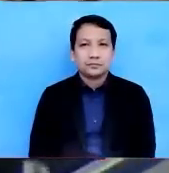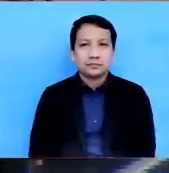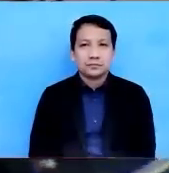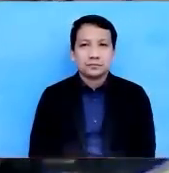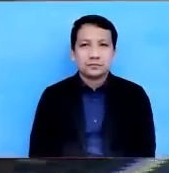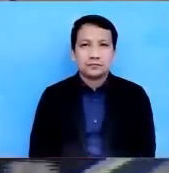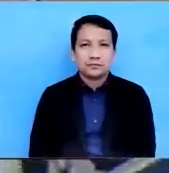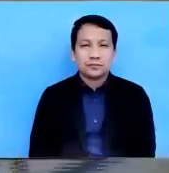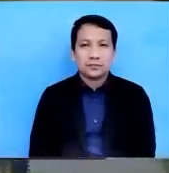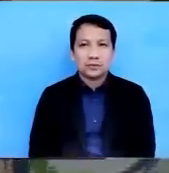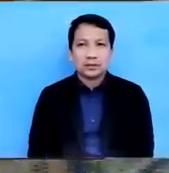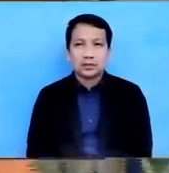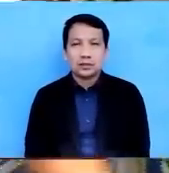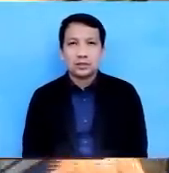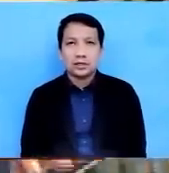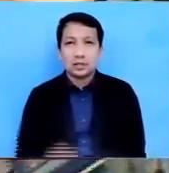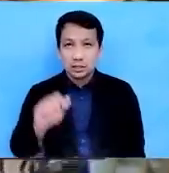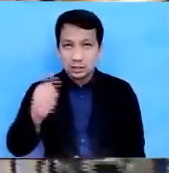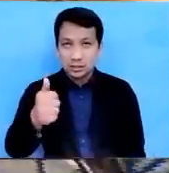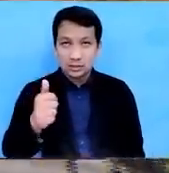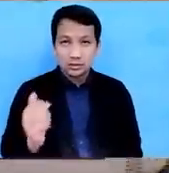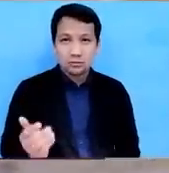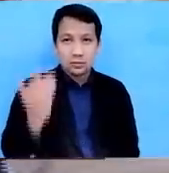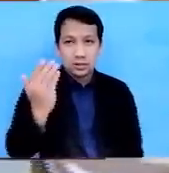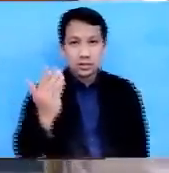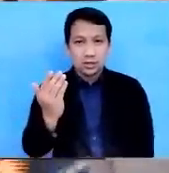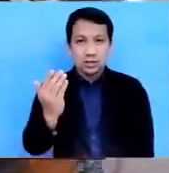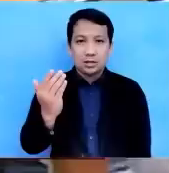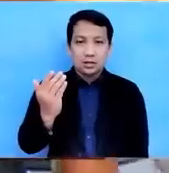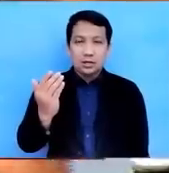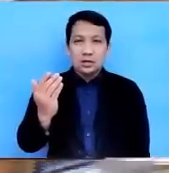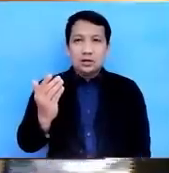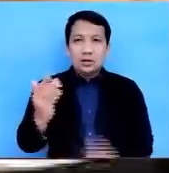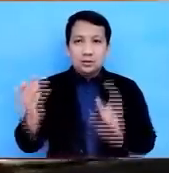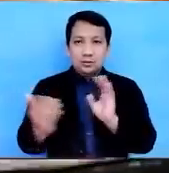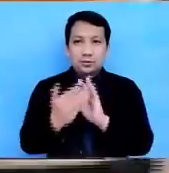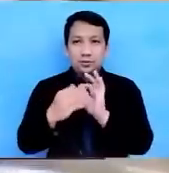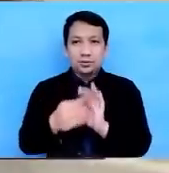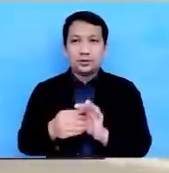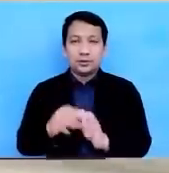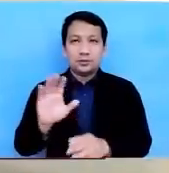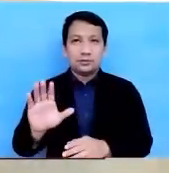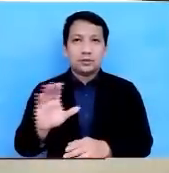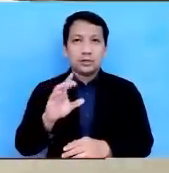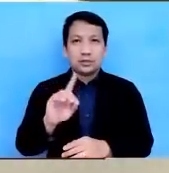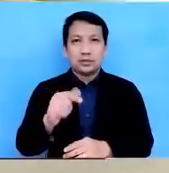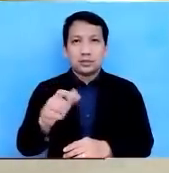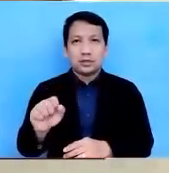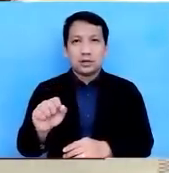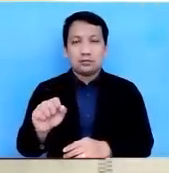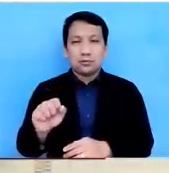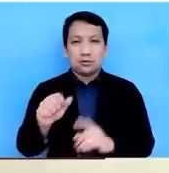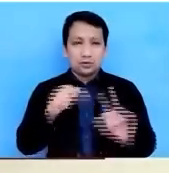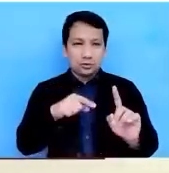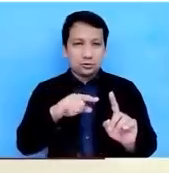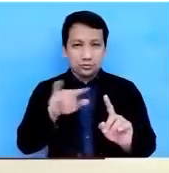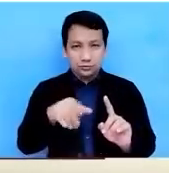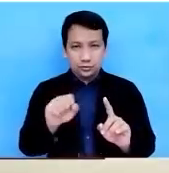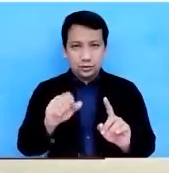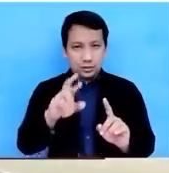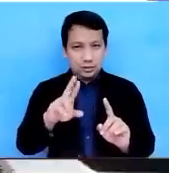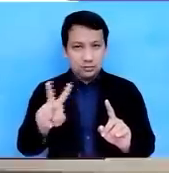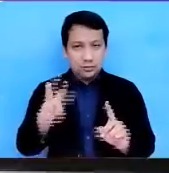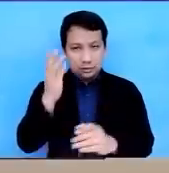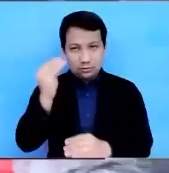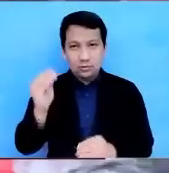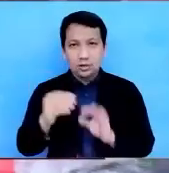Pasado alas 10 ng umaga kanina, personal na humarap sa preliminary investigation ng Degamo Slay case si Judiel Rivero alias